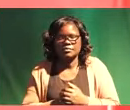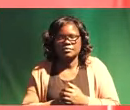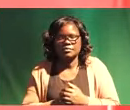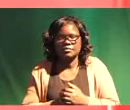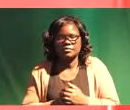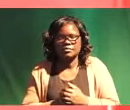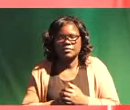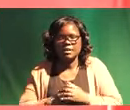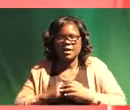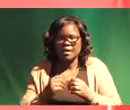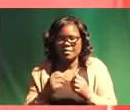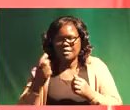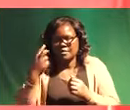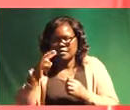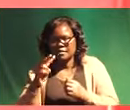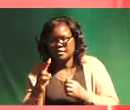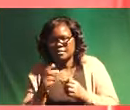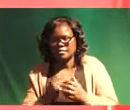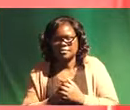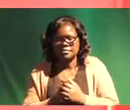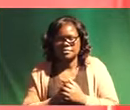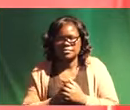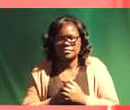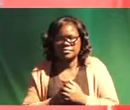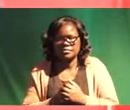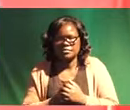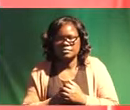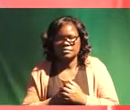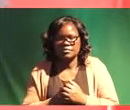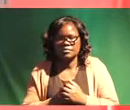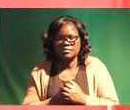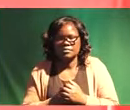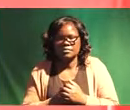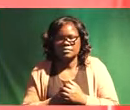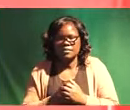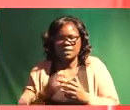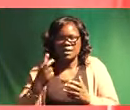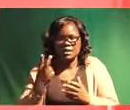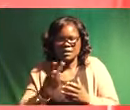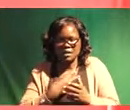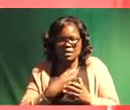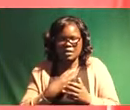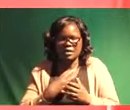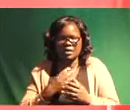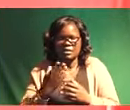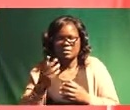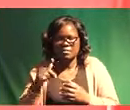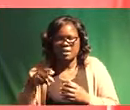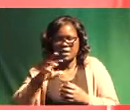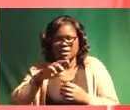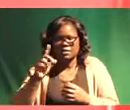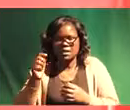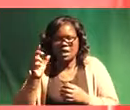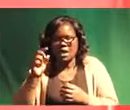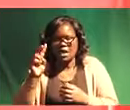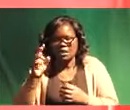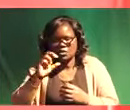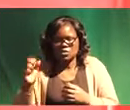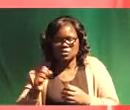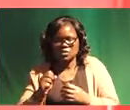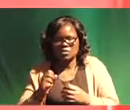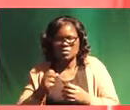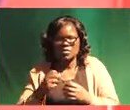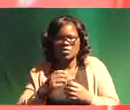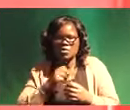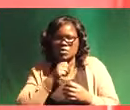Na ninafurahi nimeona Nano ameambiwa hayo. Sisi katika parasteto, saidi ya 400, we